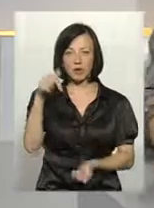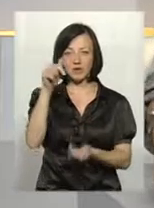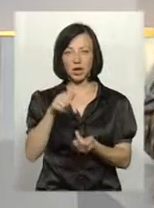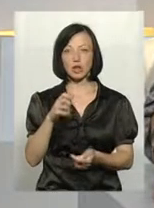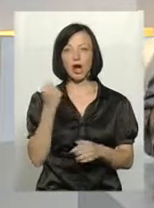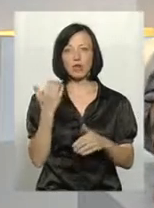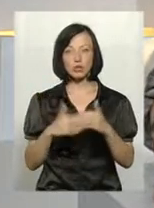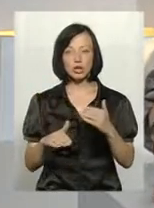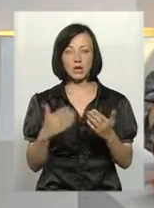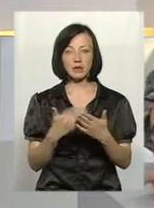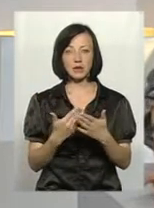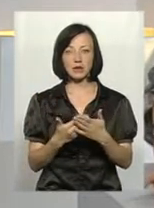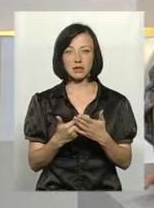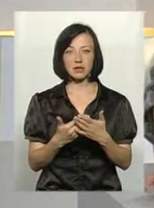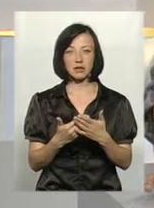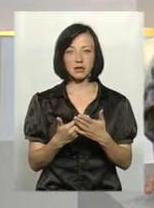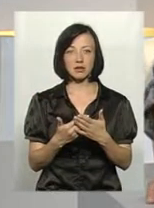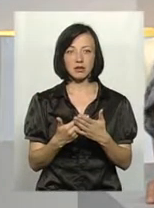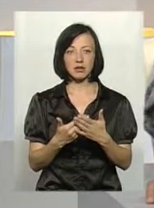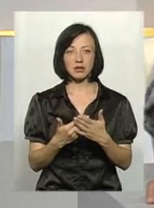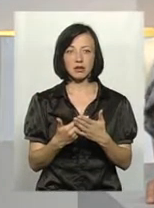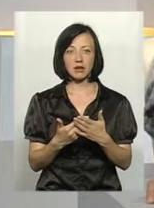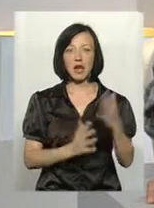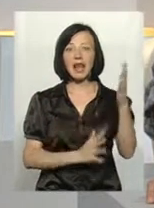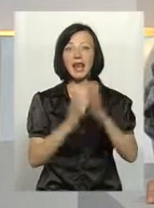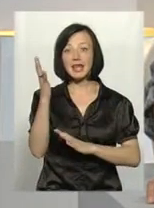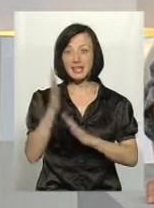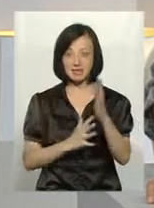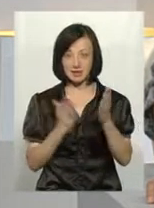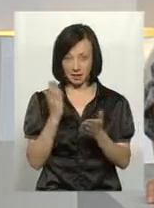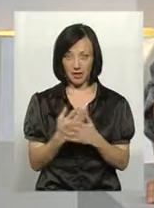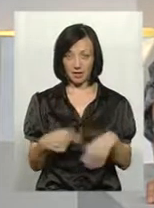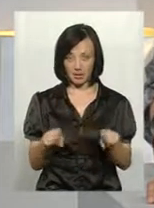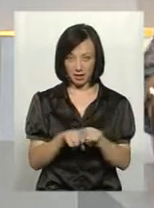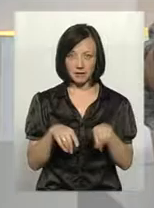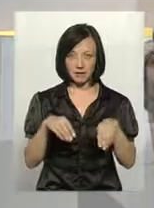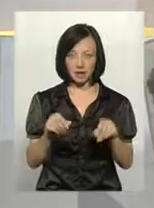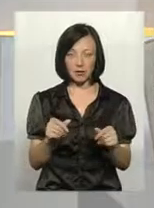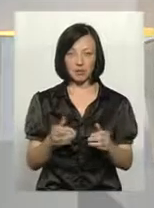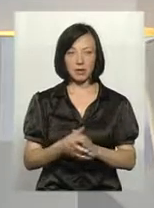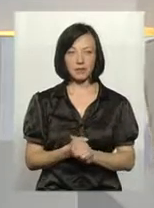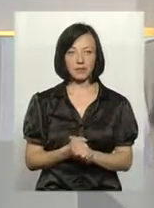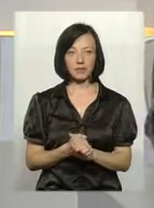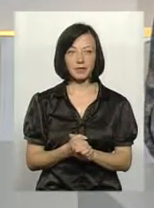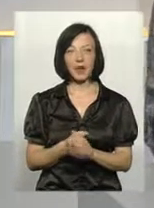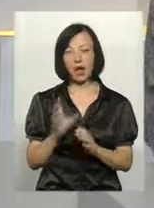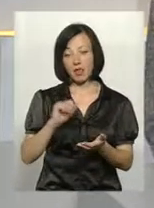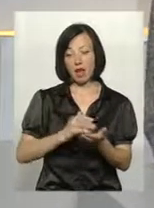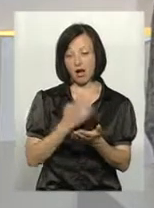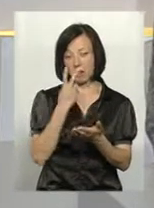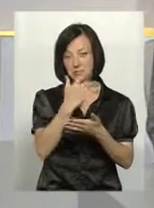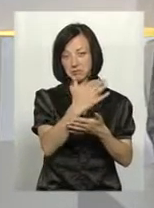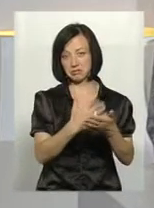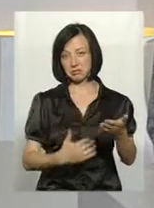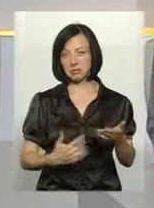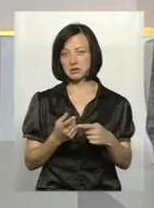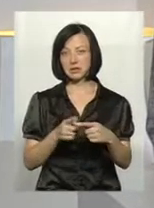призначення, а вже, скажімо, там вже ліс виріс, у нас і такі є землі, так? А по карті дивимося кадастрові,